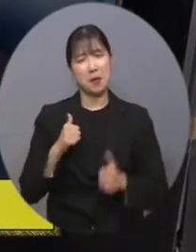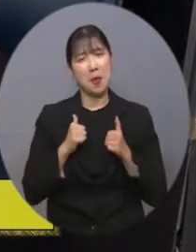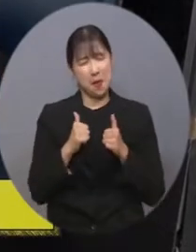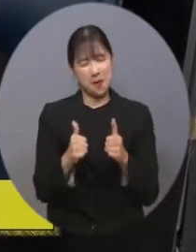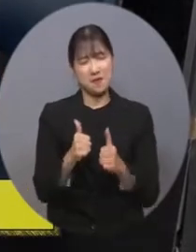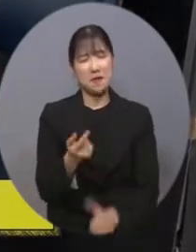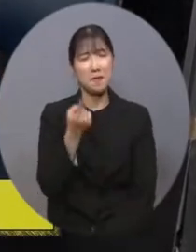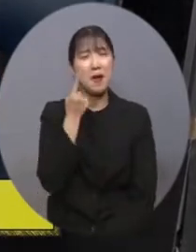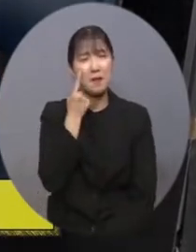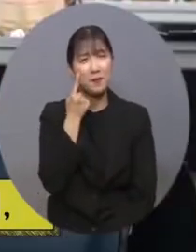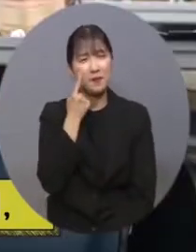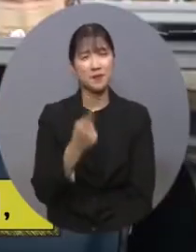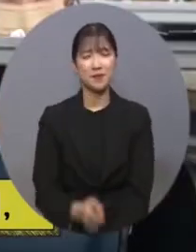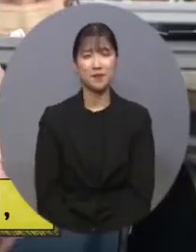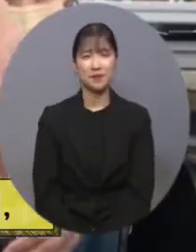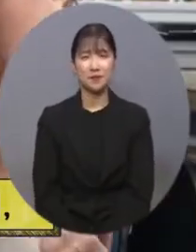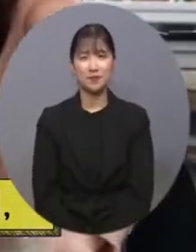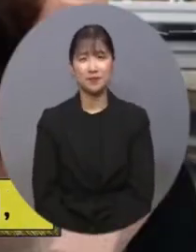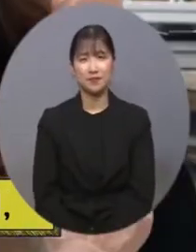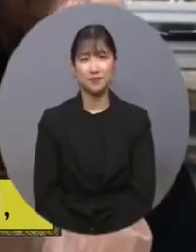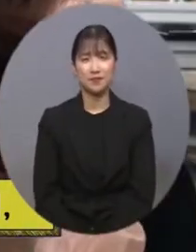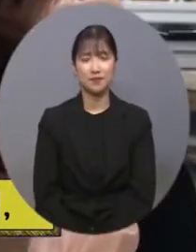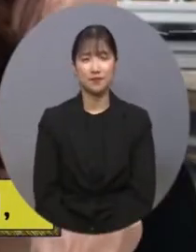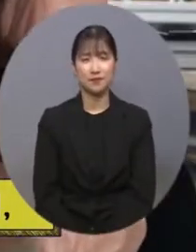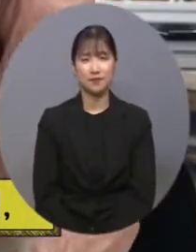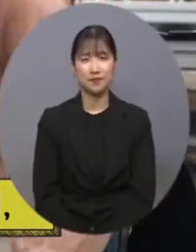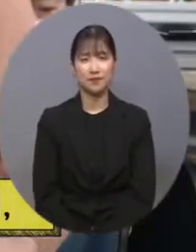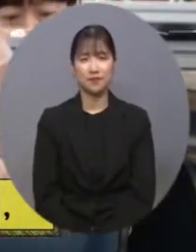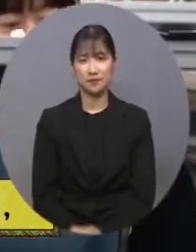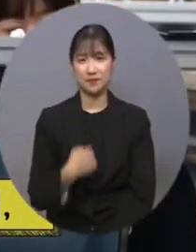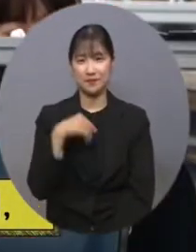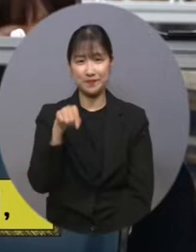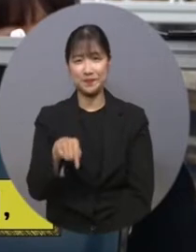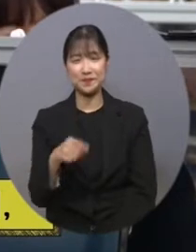따라해 보도록 하겠습니다. 아, 여기서 따라해 볼까요?